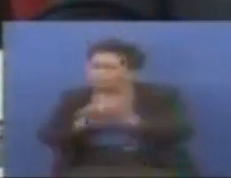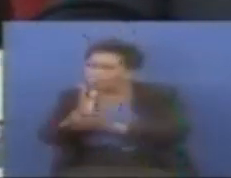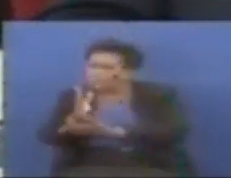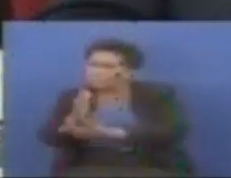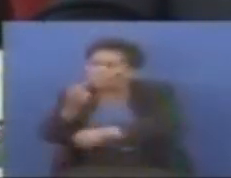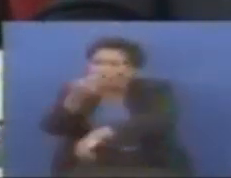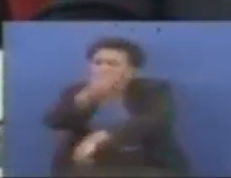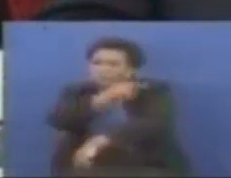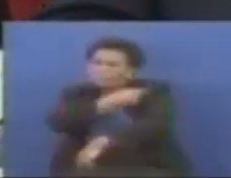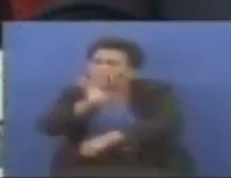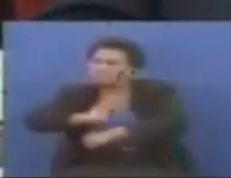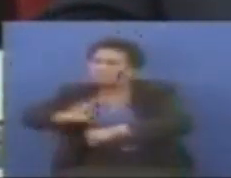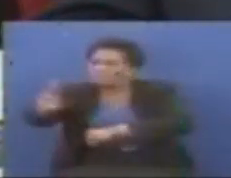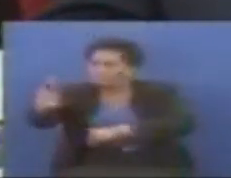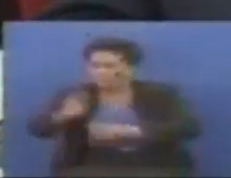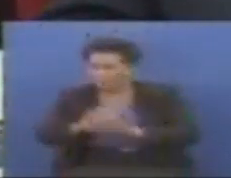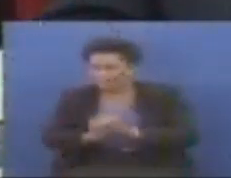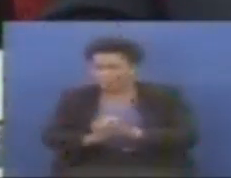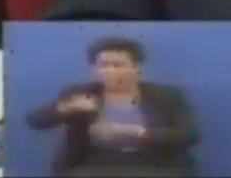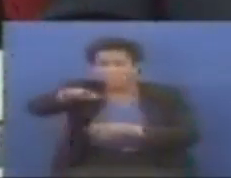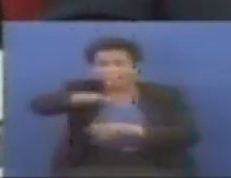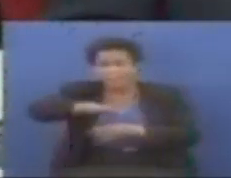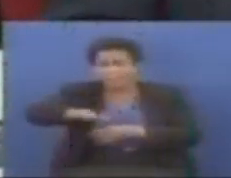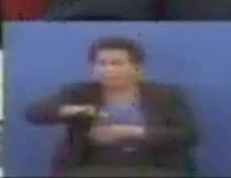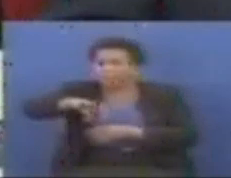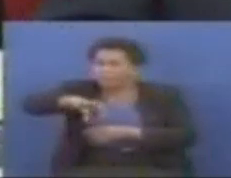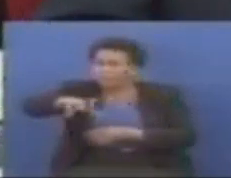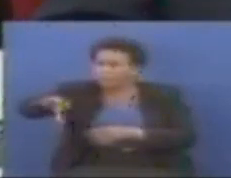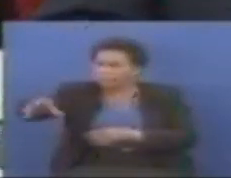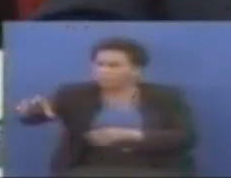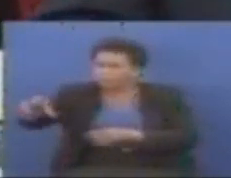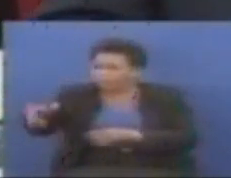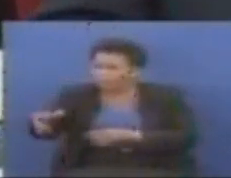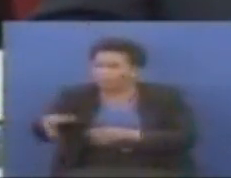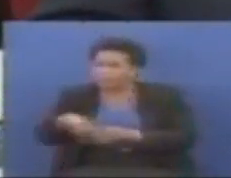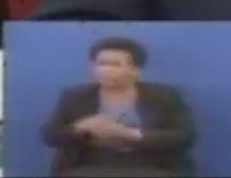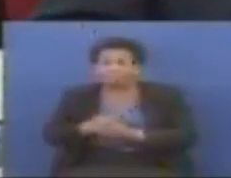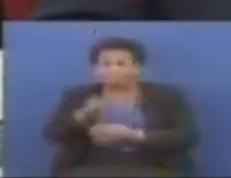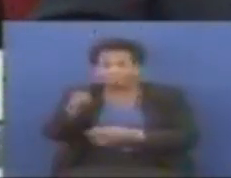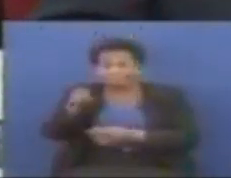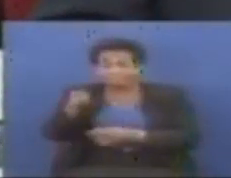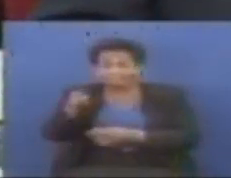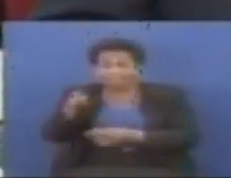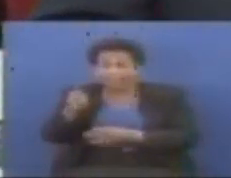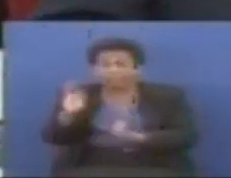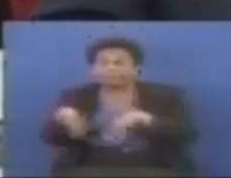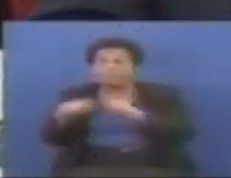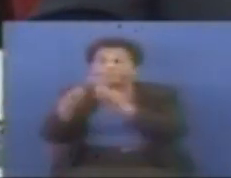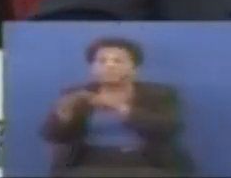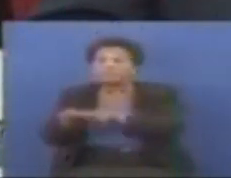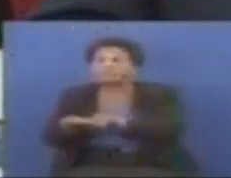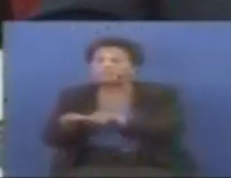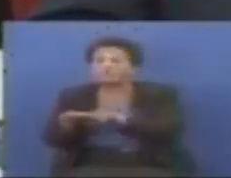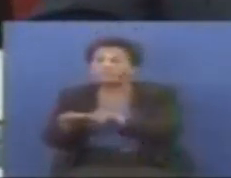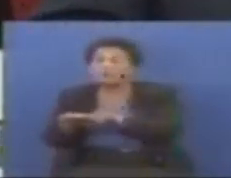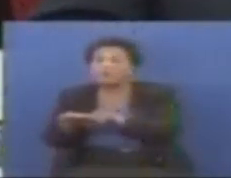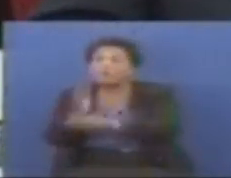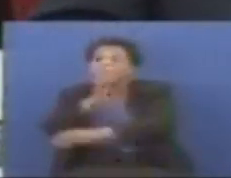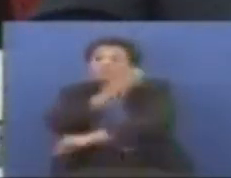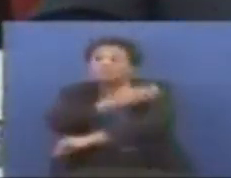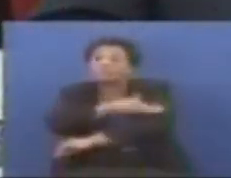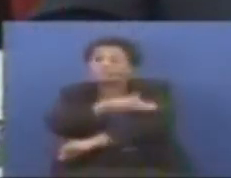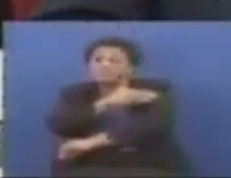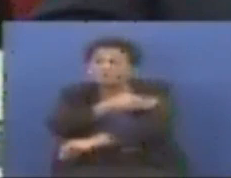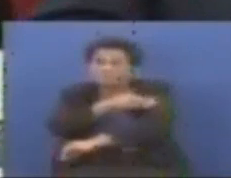na serikali katika kuhakikisha vita dhidi ya dawa za kulevya nchini inafanikiwa kwa kiasi kikubwa. Ninawashukuru